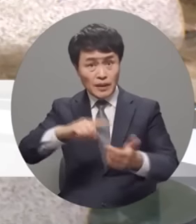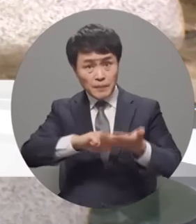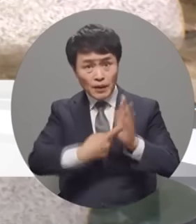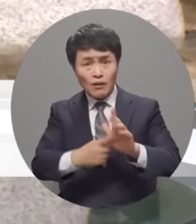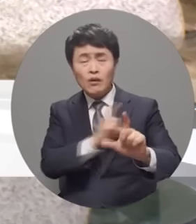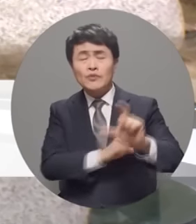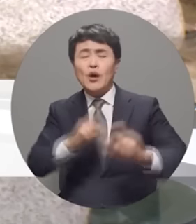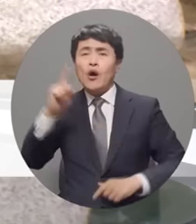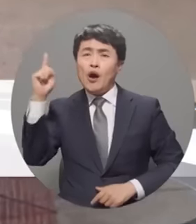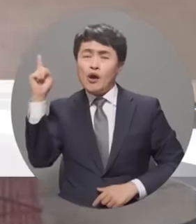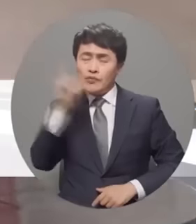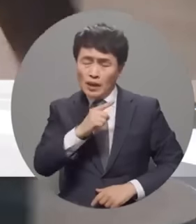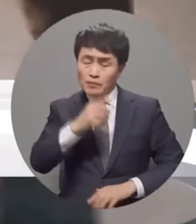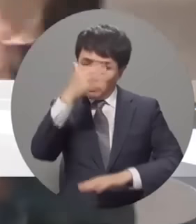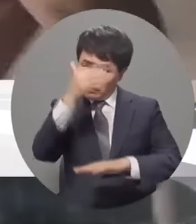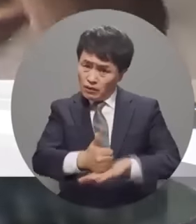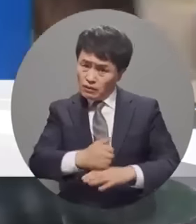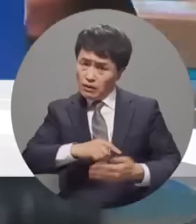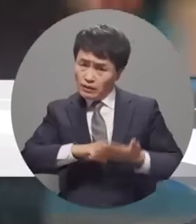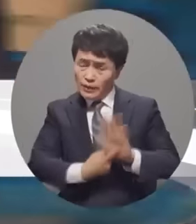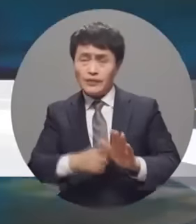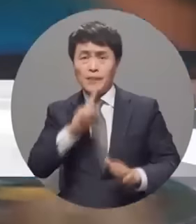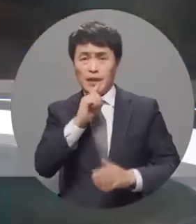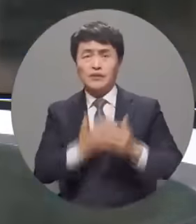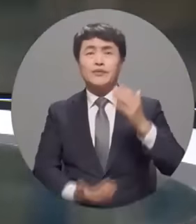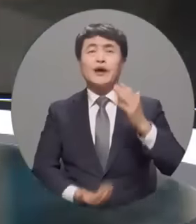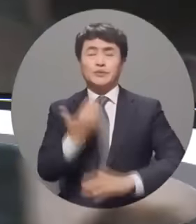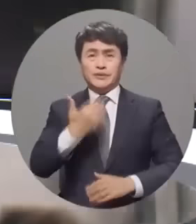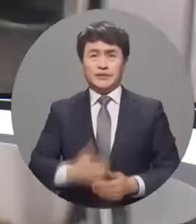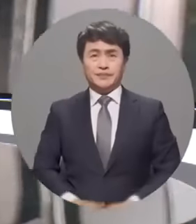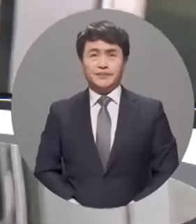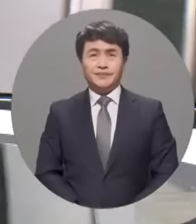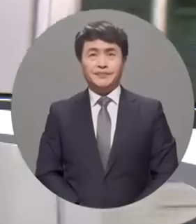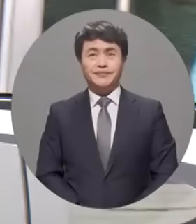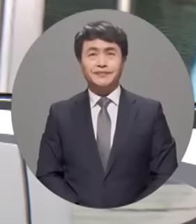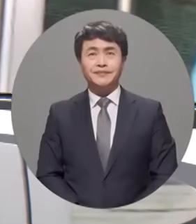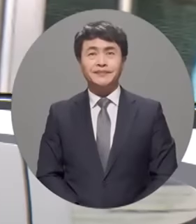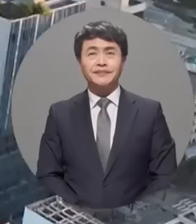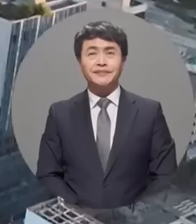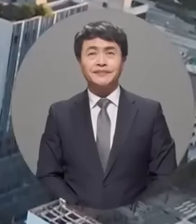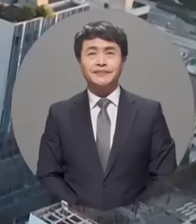나쁜 성적표가 나왔을 거란 분석도 나옵니다. 이용주 기자가 취재했습니다.